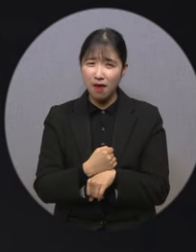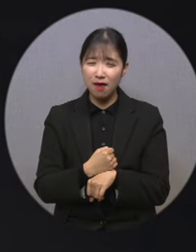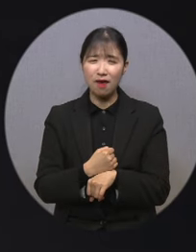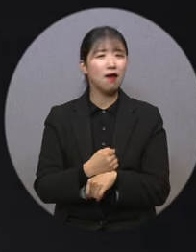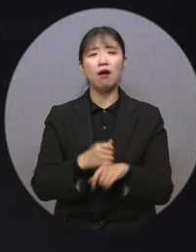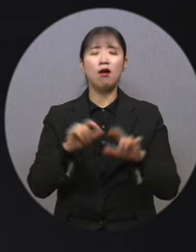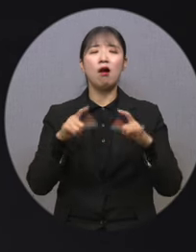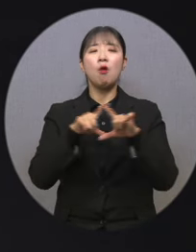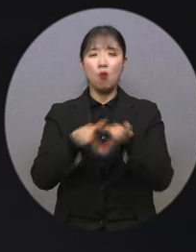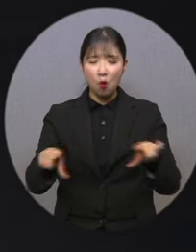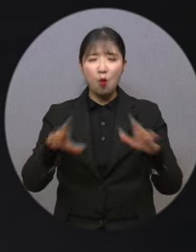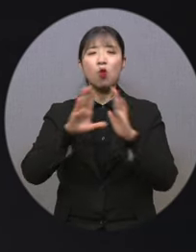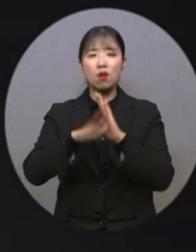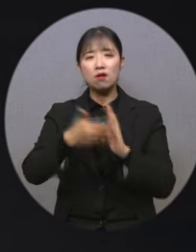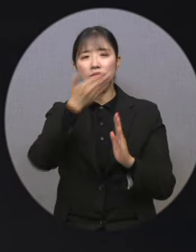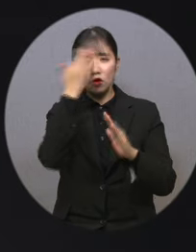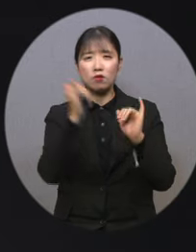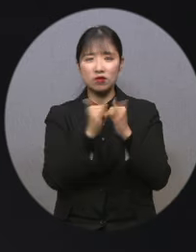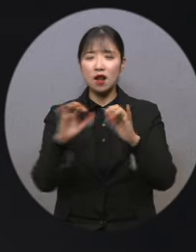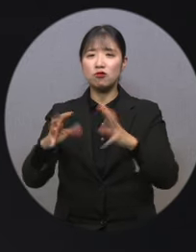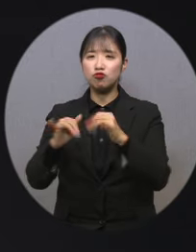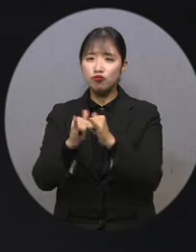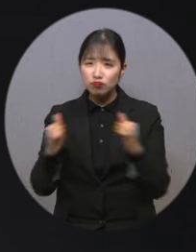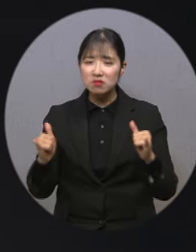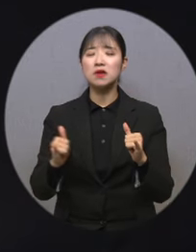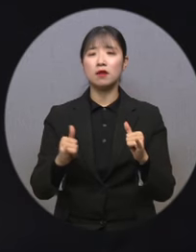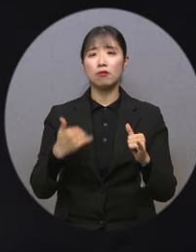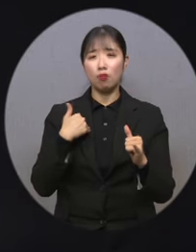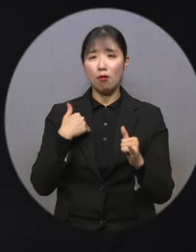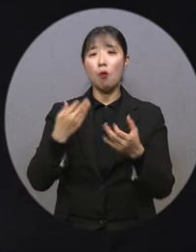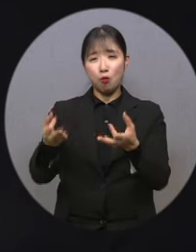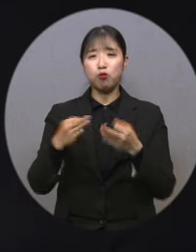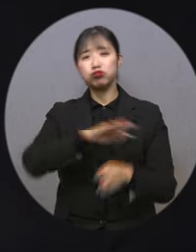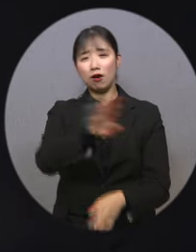평소에 젊은이들하고 국민들한테 나는 많이 알려져 있고